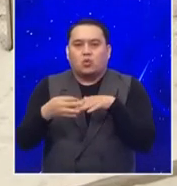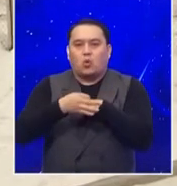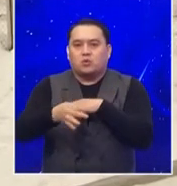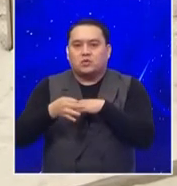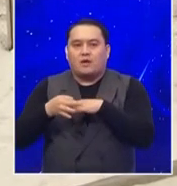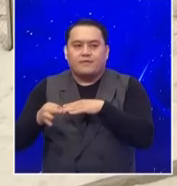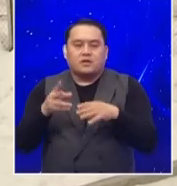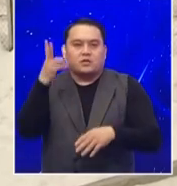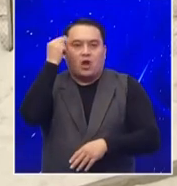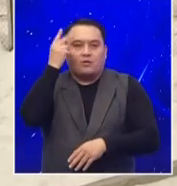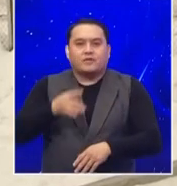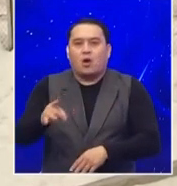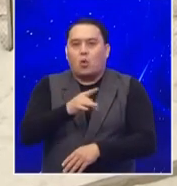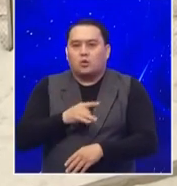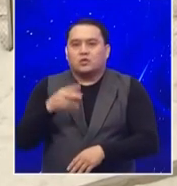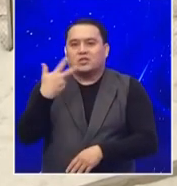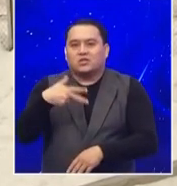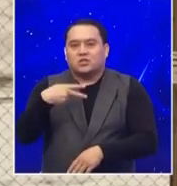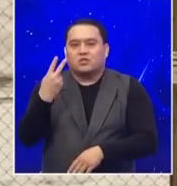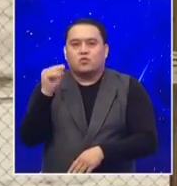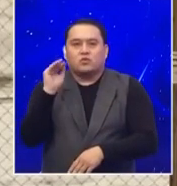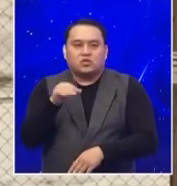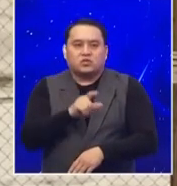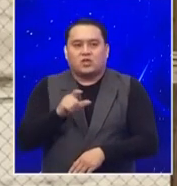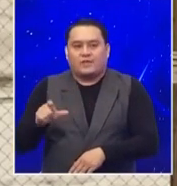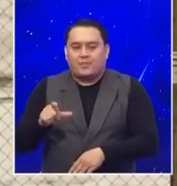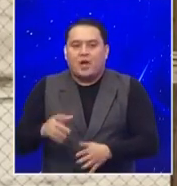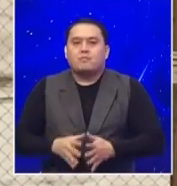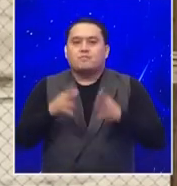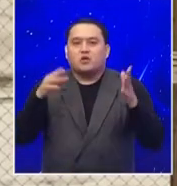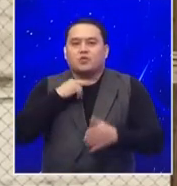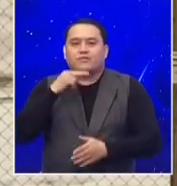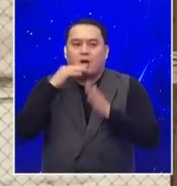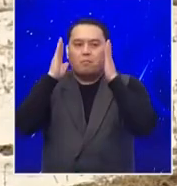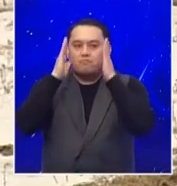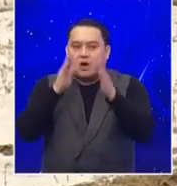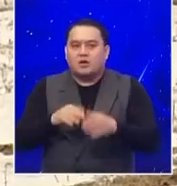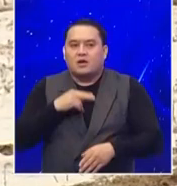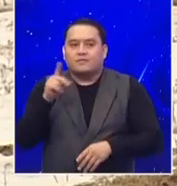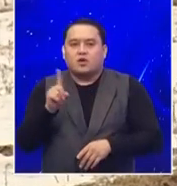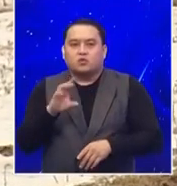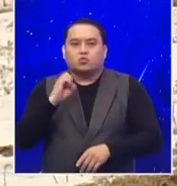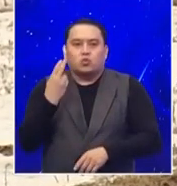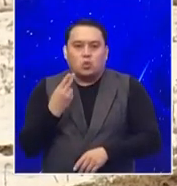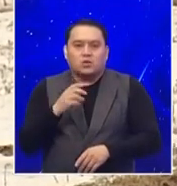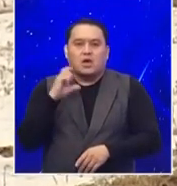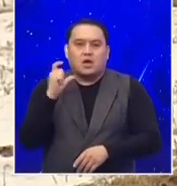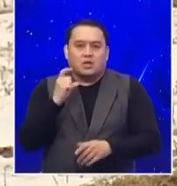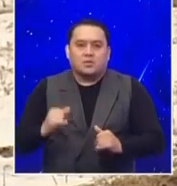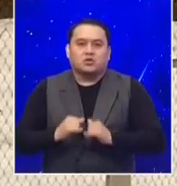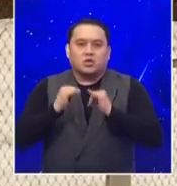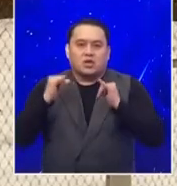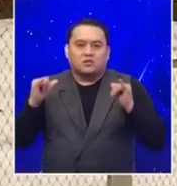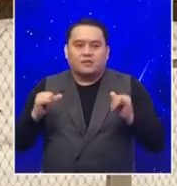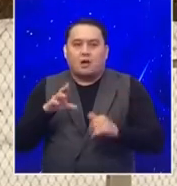Общая численность населения района свыше 32 тысяч человек. Большое внимание властями региона уделяется социально-экономической сфере.